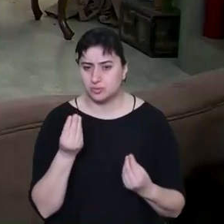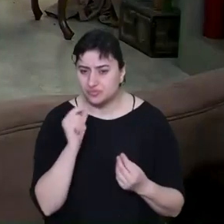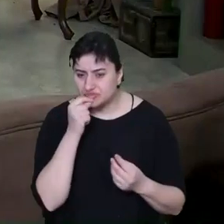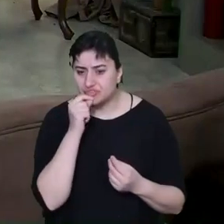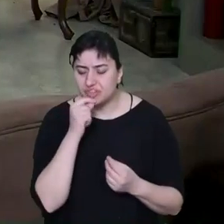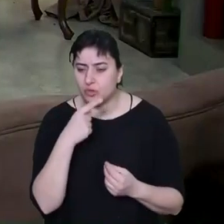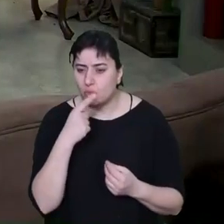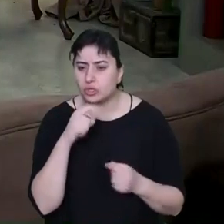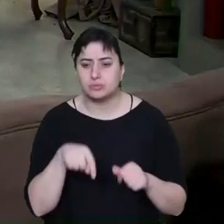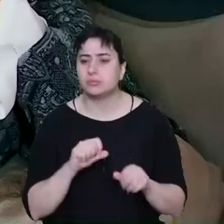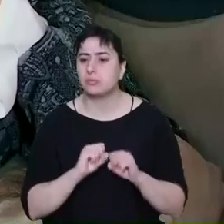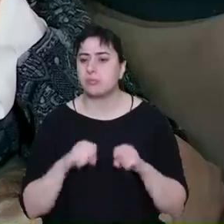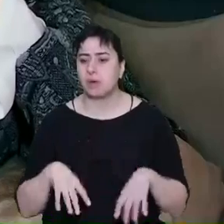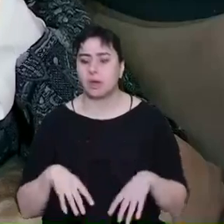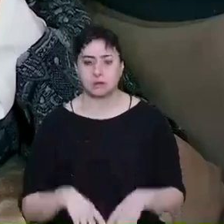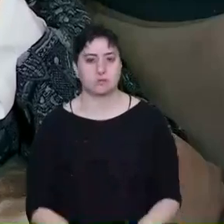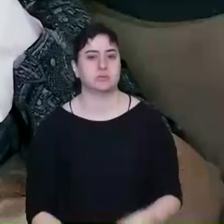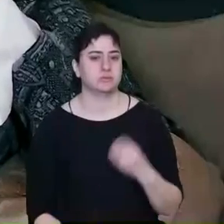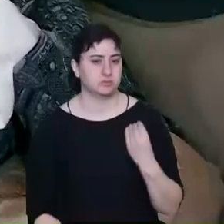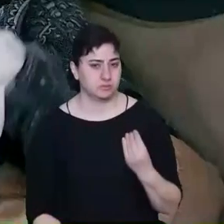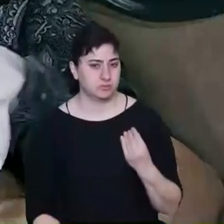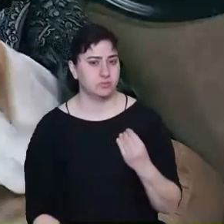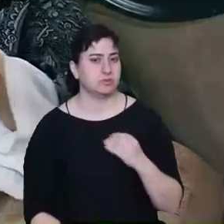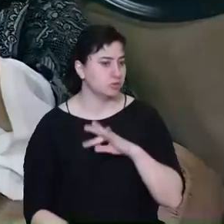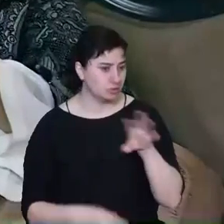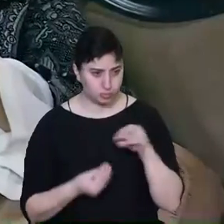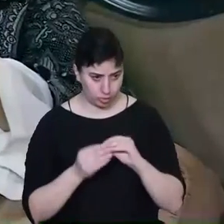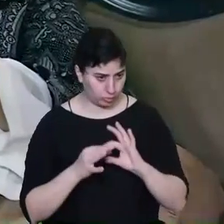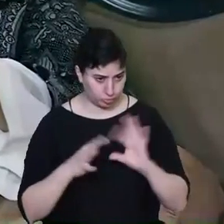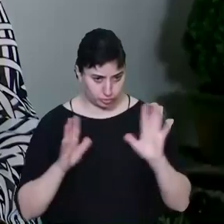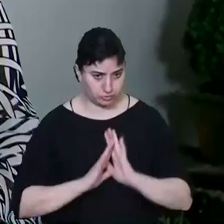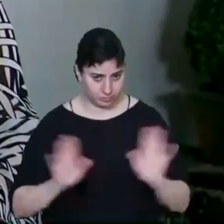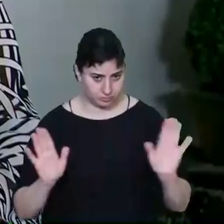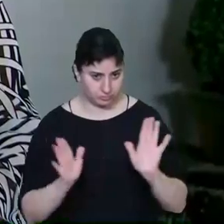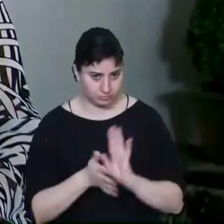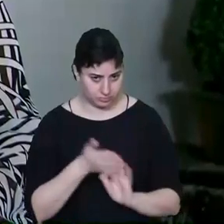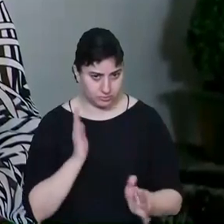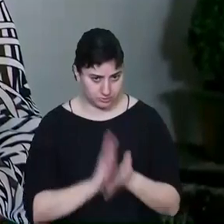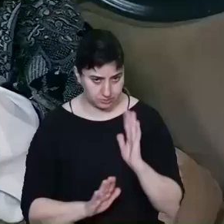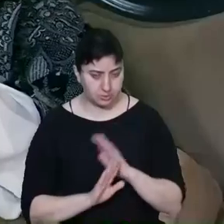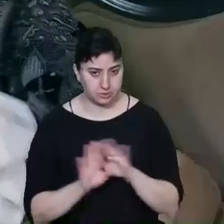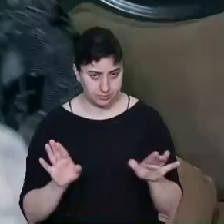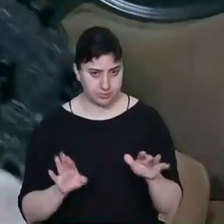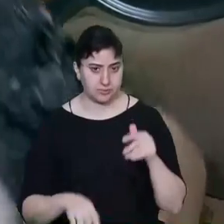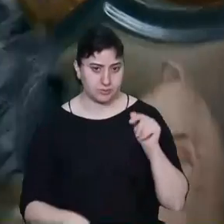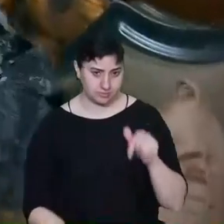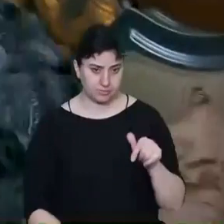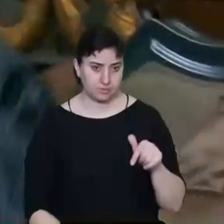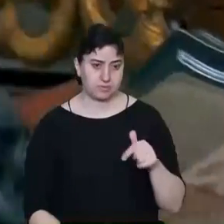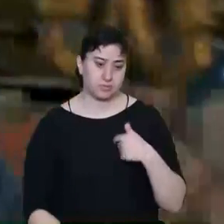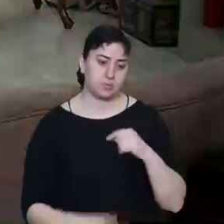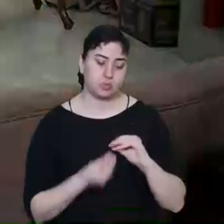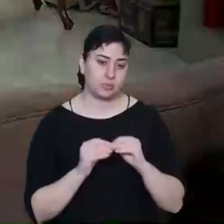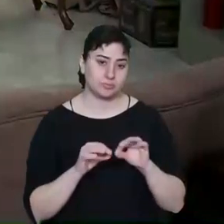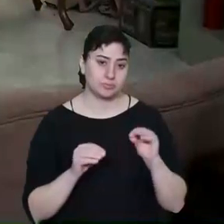Fıstık fıstık fıstık deyip duruyordu bana. Güzel. Sorununuz çözüldü herhalde değil mi? Tamam. Şimdi bizim